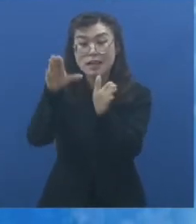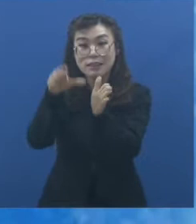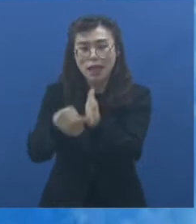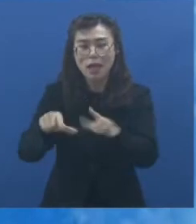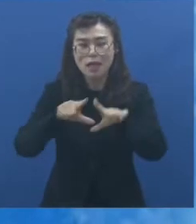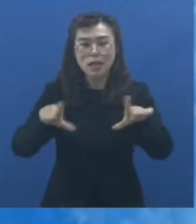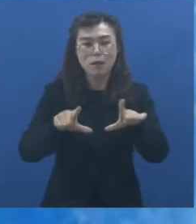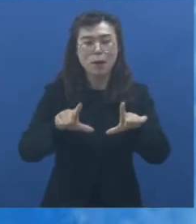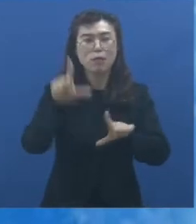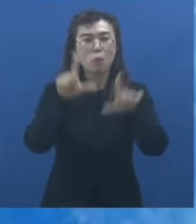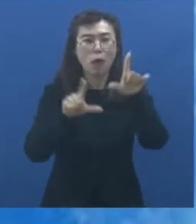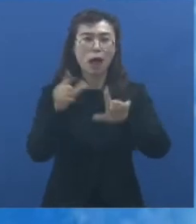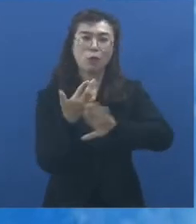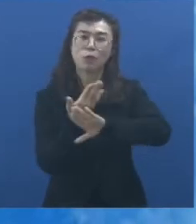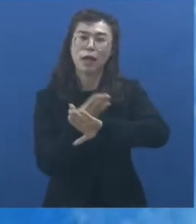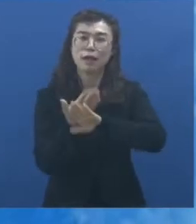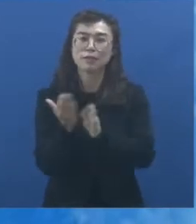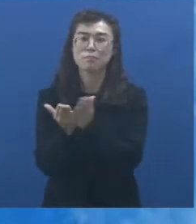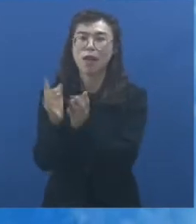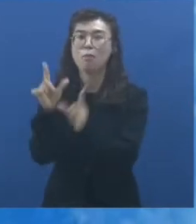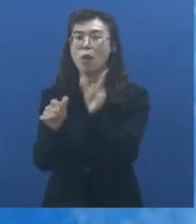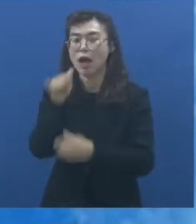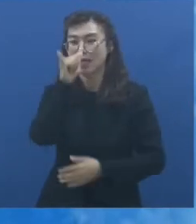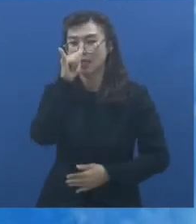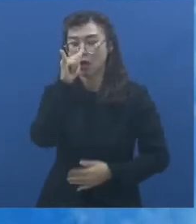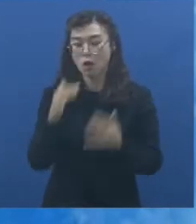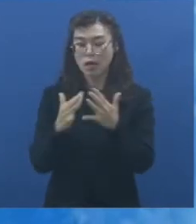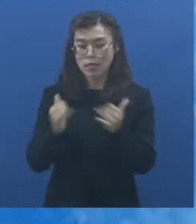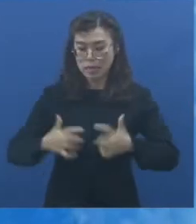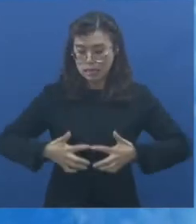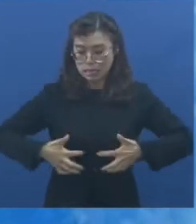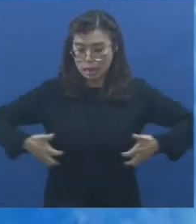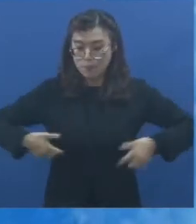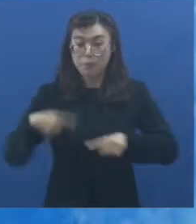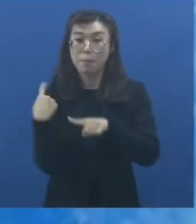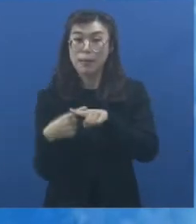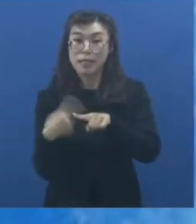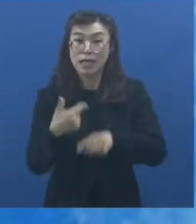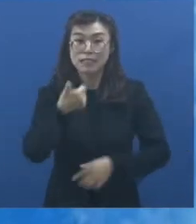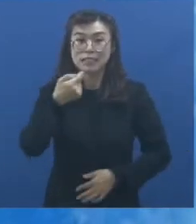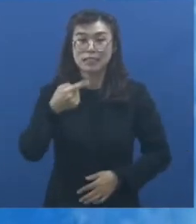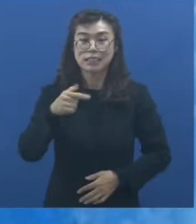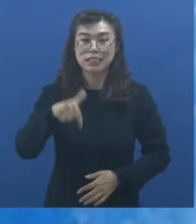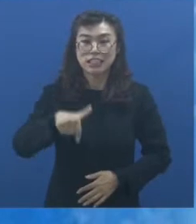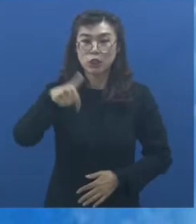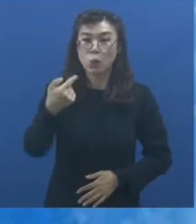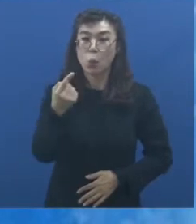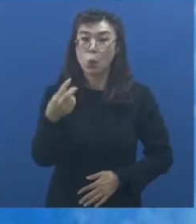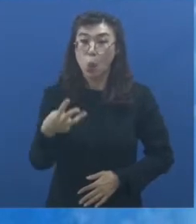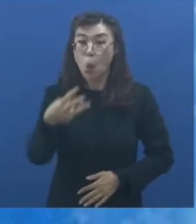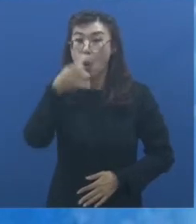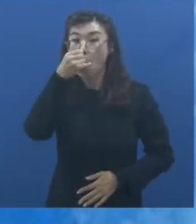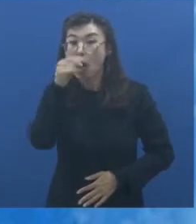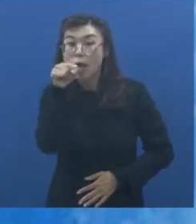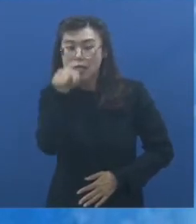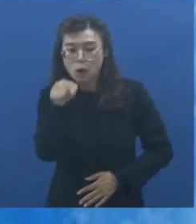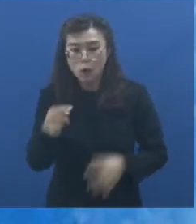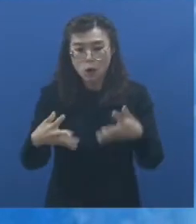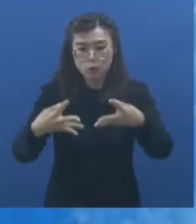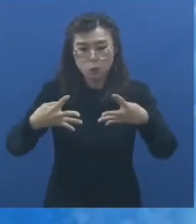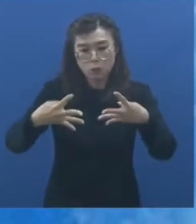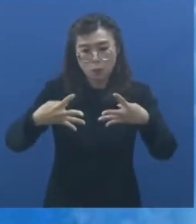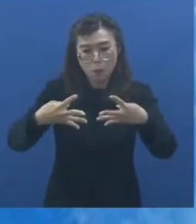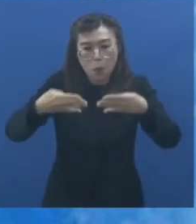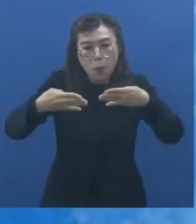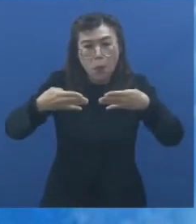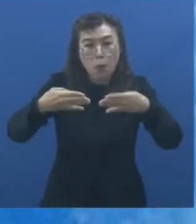만들겠죠 뭐 인간의 갈비 빼 해당되는 눈꼴 부분이 있어요 그래서 그런 부분들이 좀 더 촘촘하게 대해 있어서